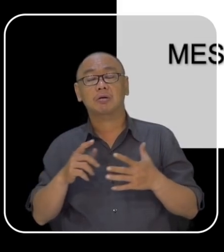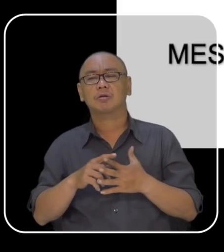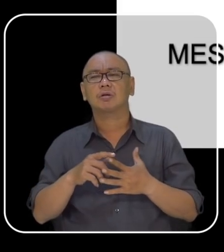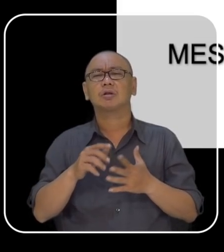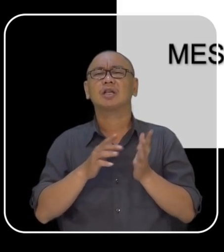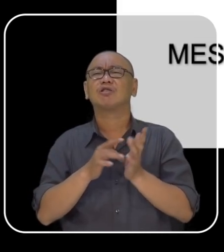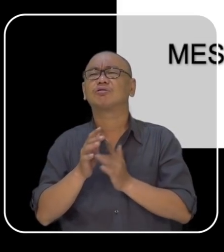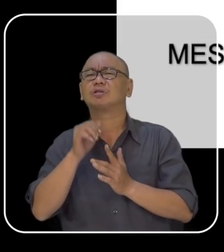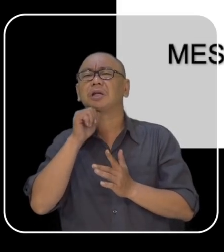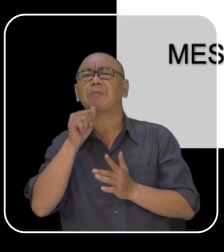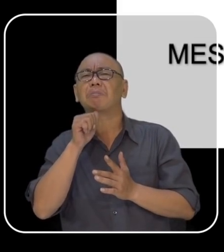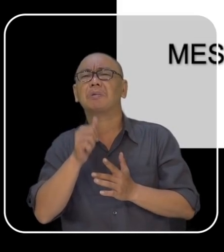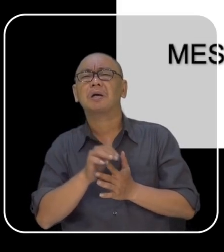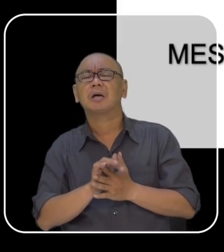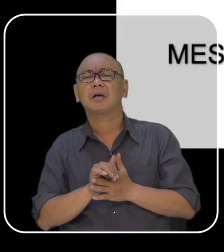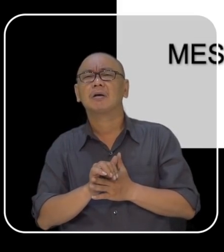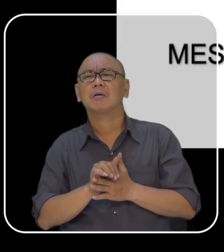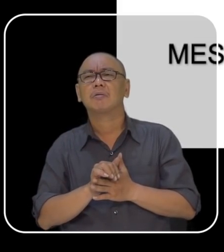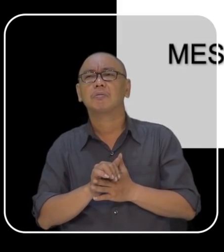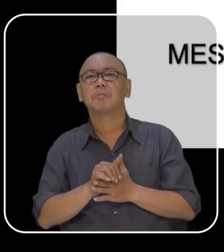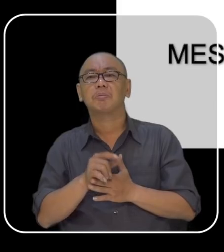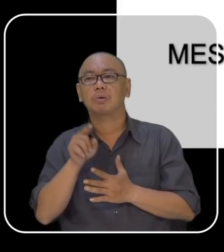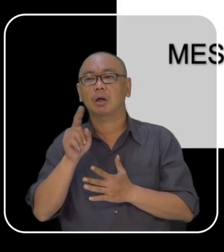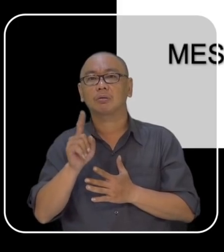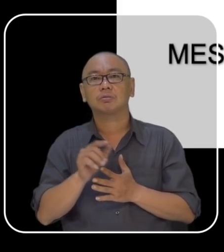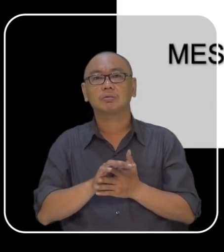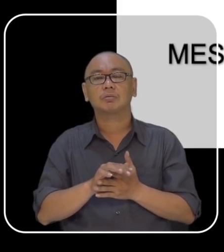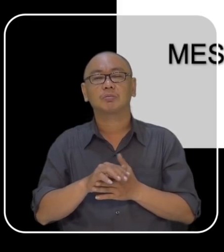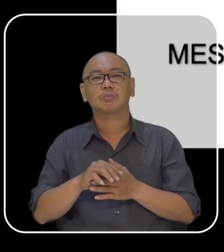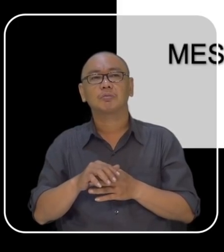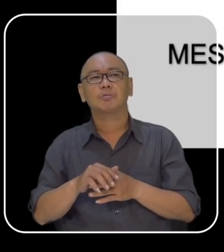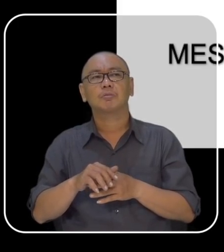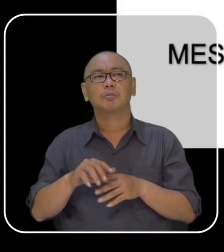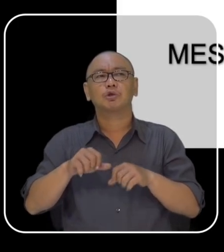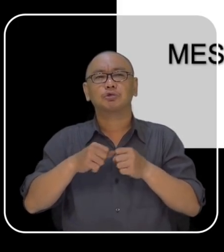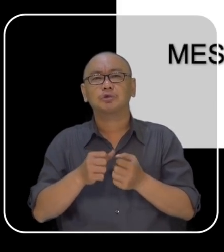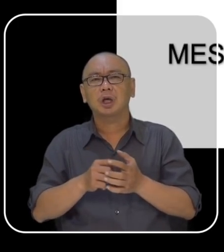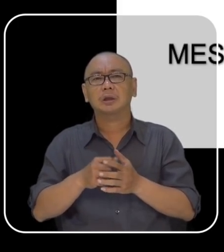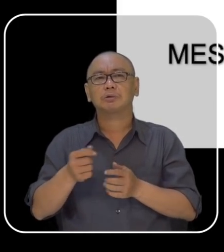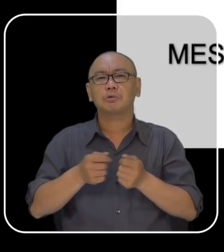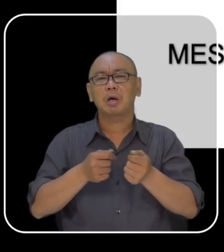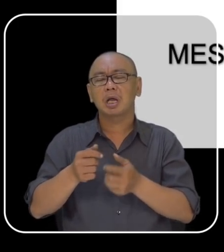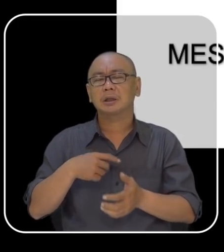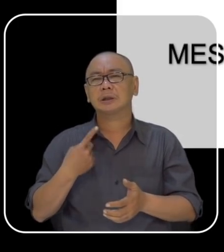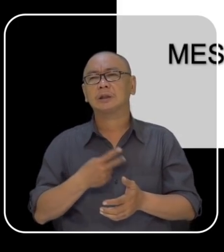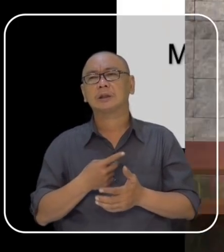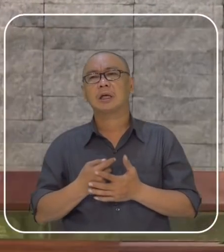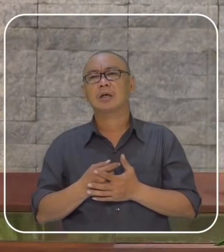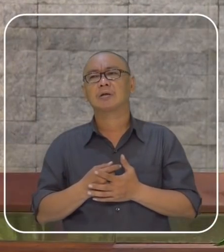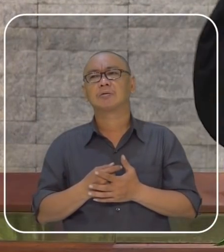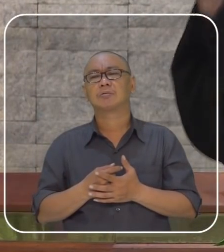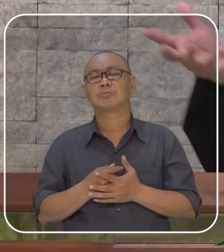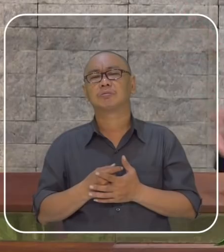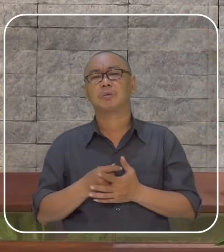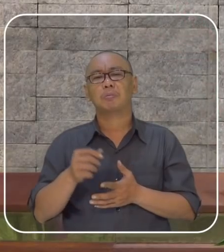sih? Ya, berani-beraninya kamu mengobrak-abrik Bait Allah ini. Ya,